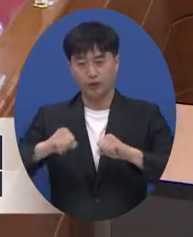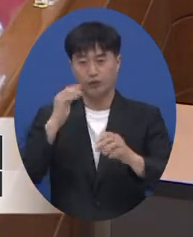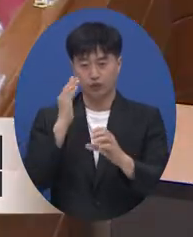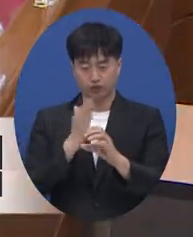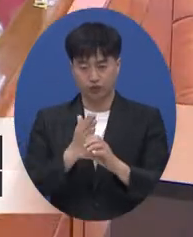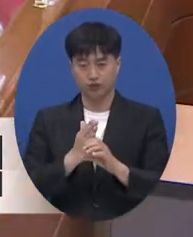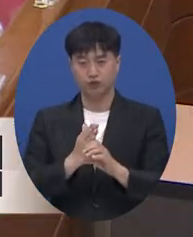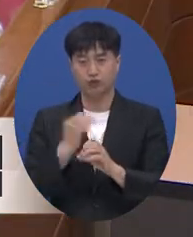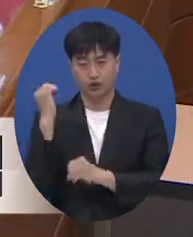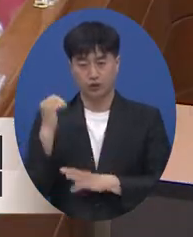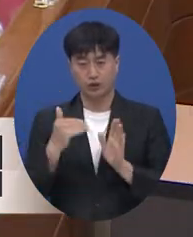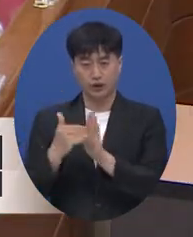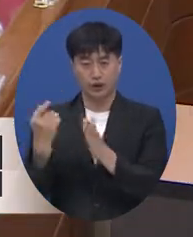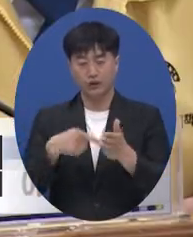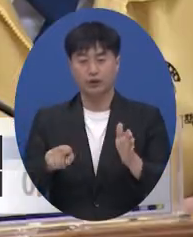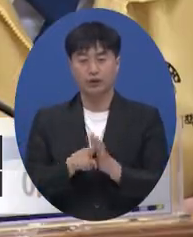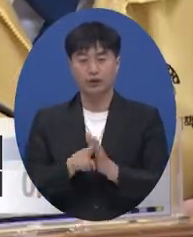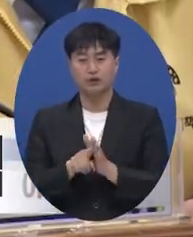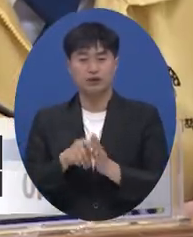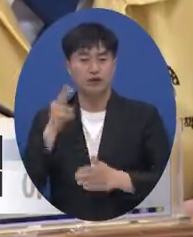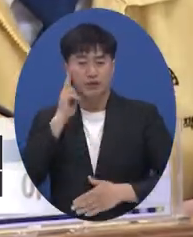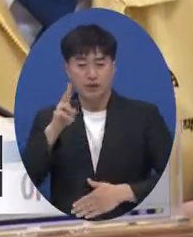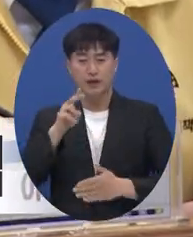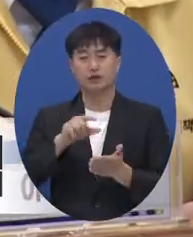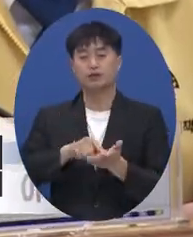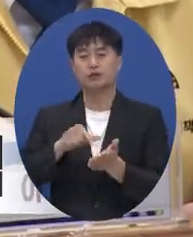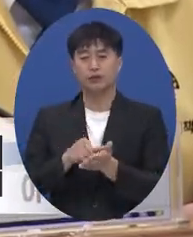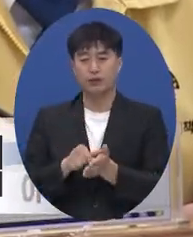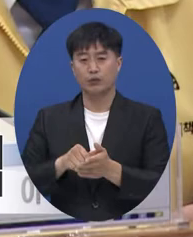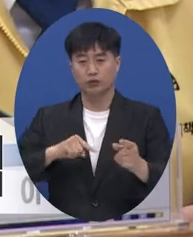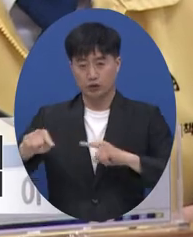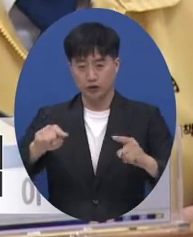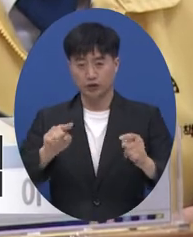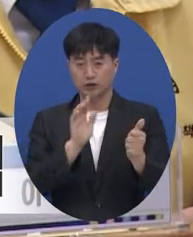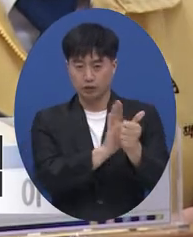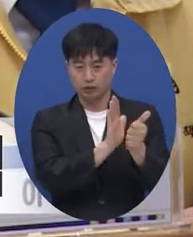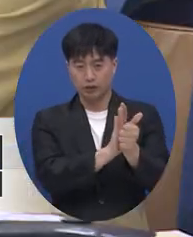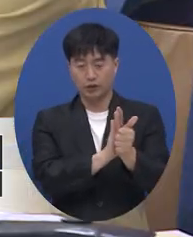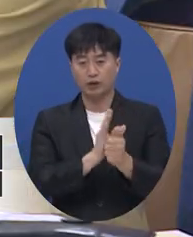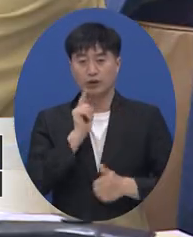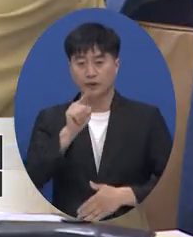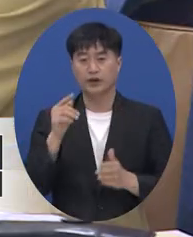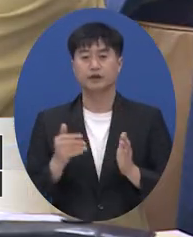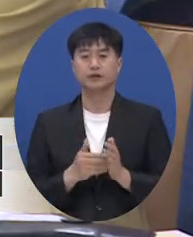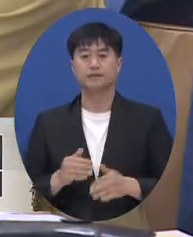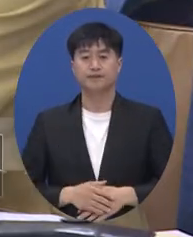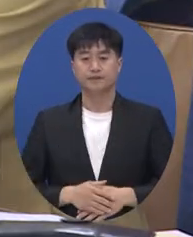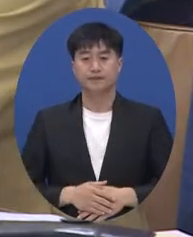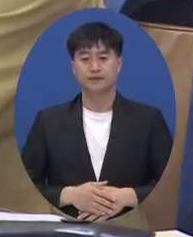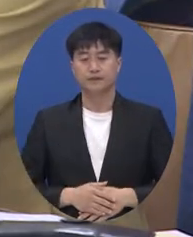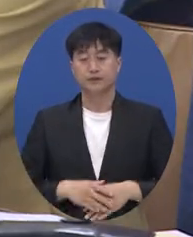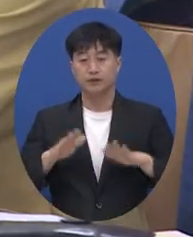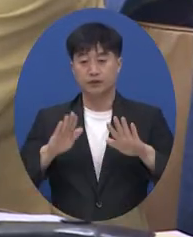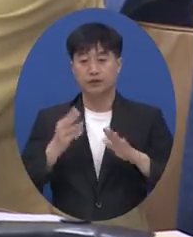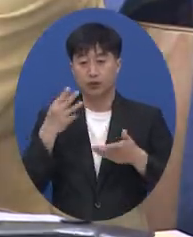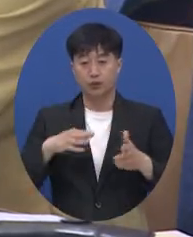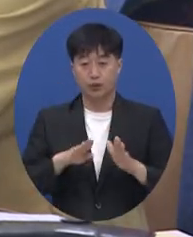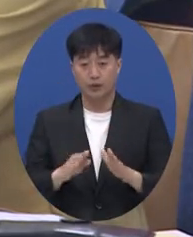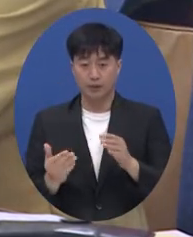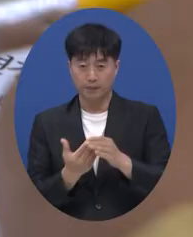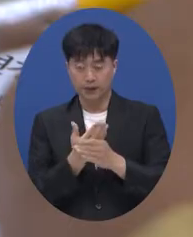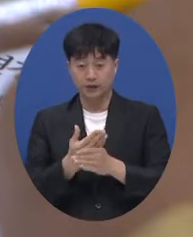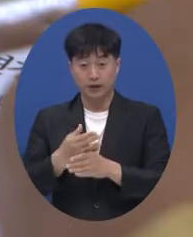있다며 원천봉쇄 를 위해 과하다 싶을 정도의 행정력을 동원 하겠다고 말했습니다 현재 경기도는